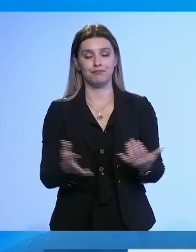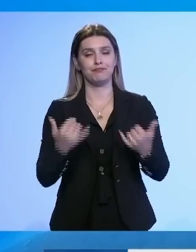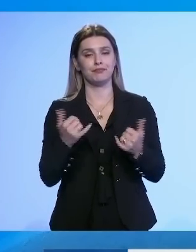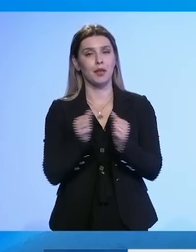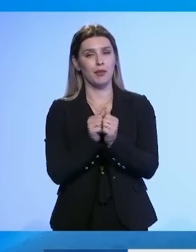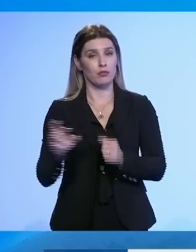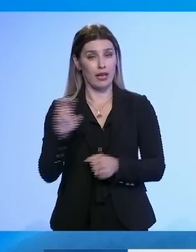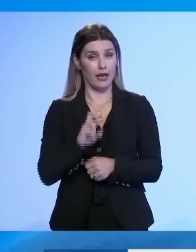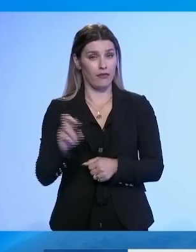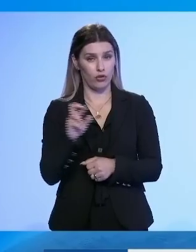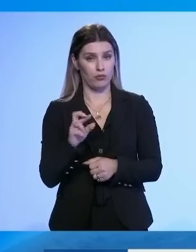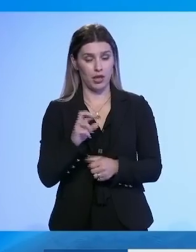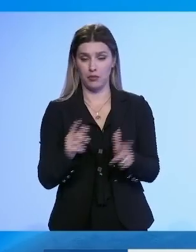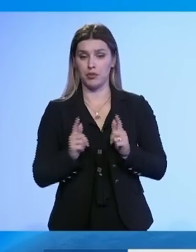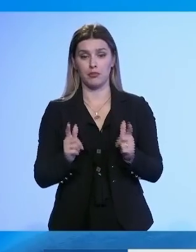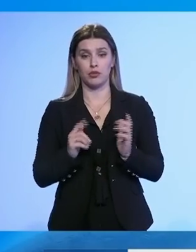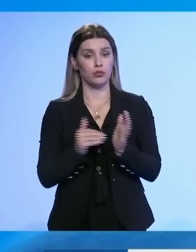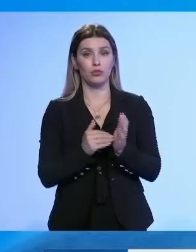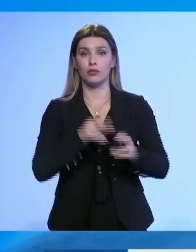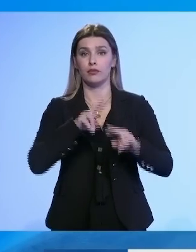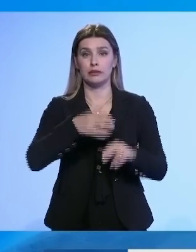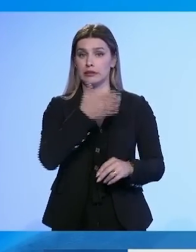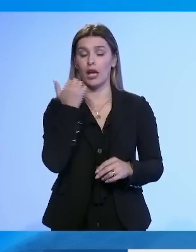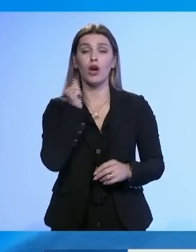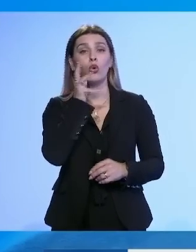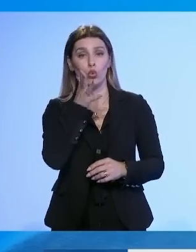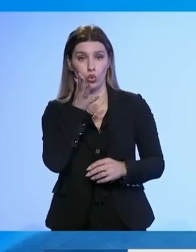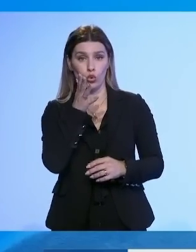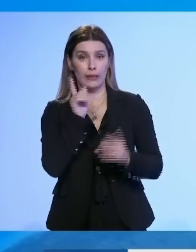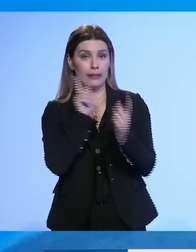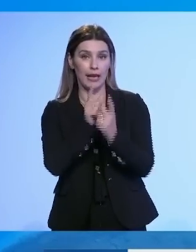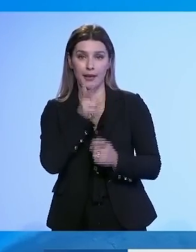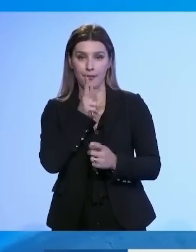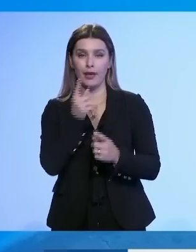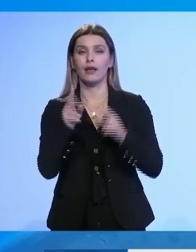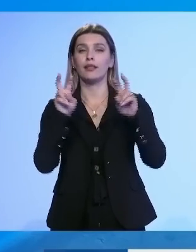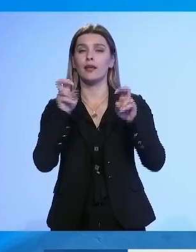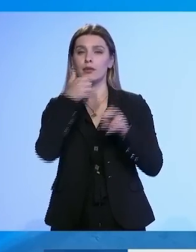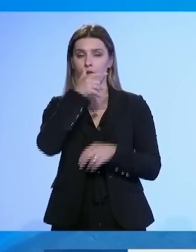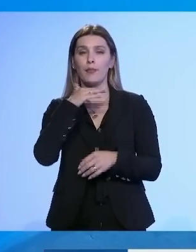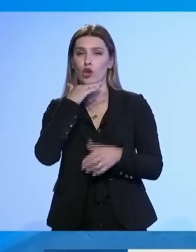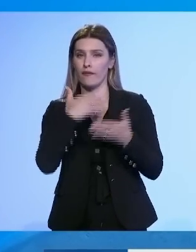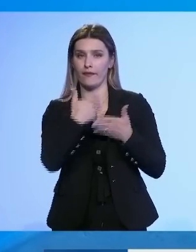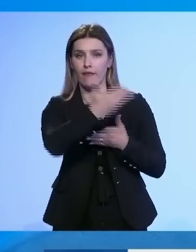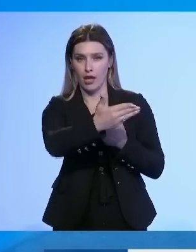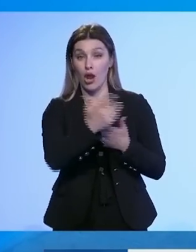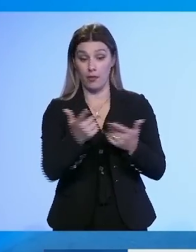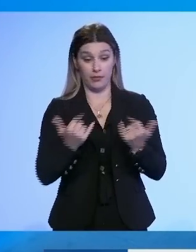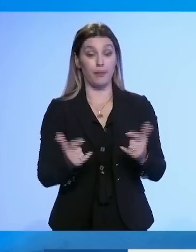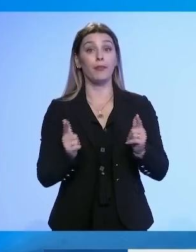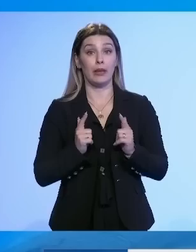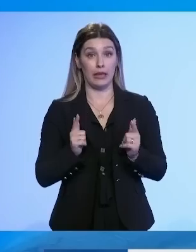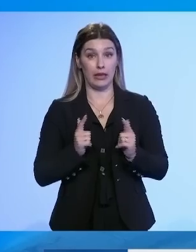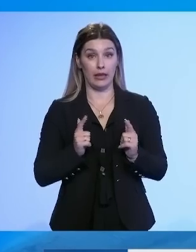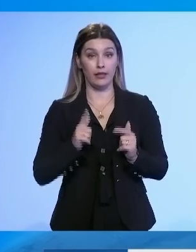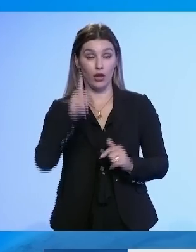Bashkimi Evropian ende nuk ka datë për mbajtjen e takimit për situatën e krijuar në Veri, mirë po pritet që takimi ndërmjet kryeministrit Albin